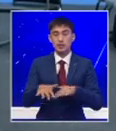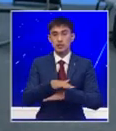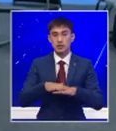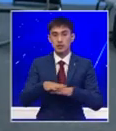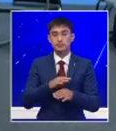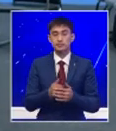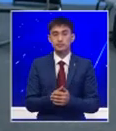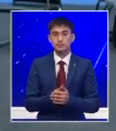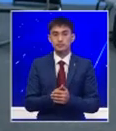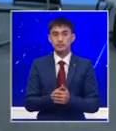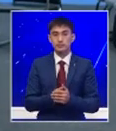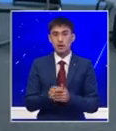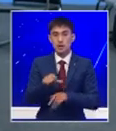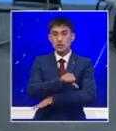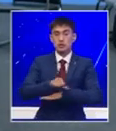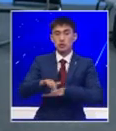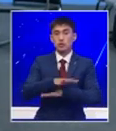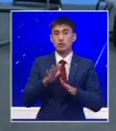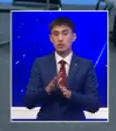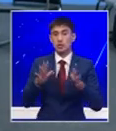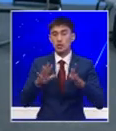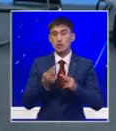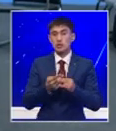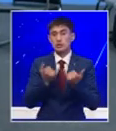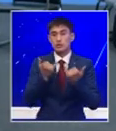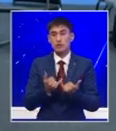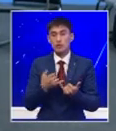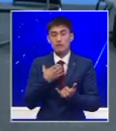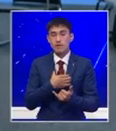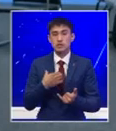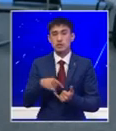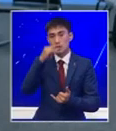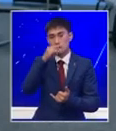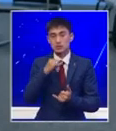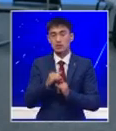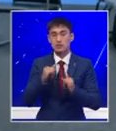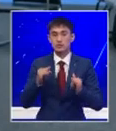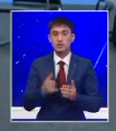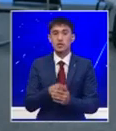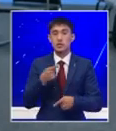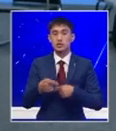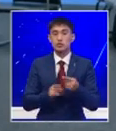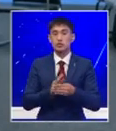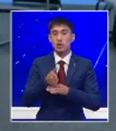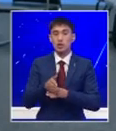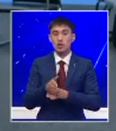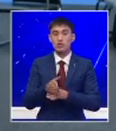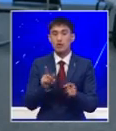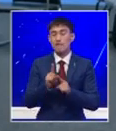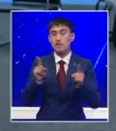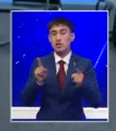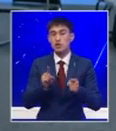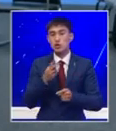население. В общем, это такая территория, которая сегодня очень важна для Казахстана, для развития. Через нее проходит Великий Шелковый